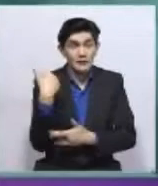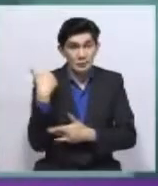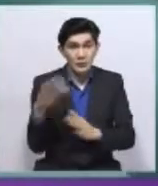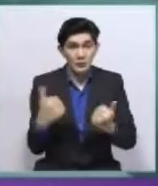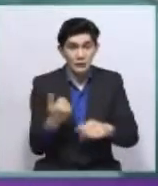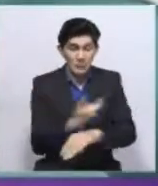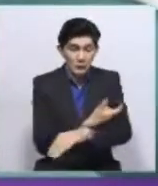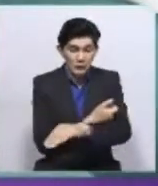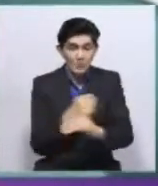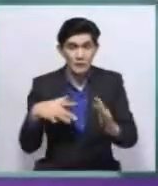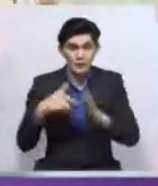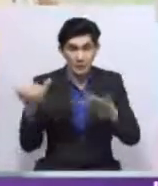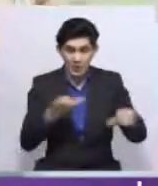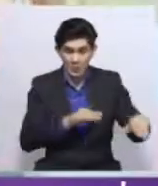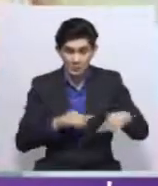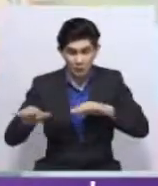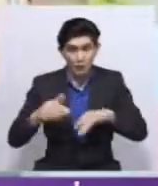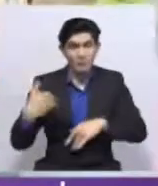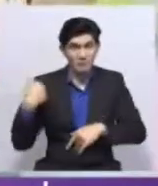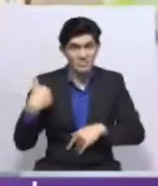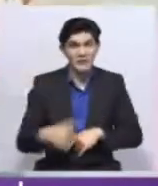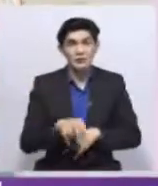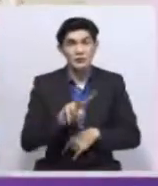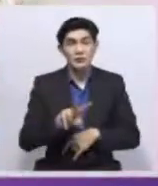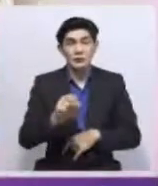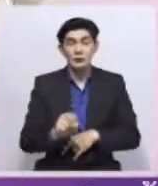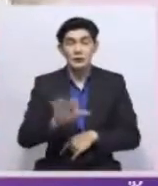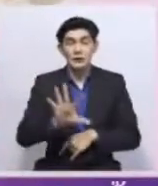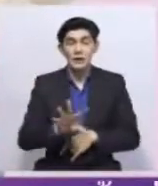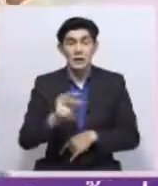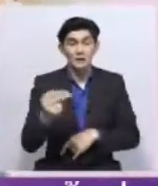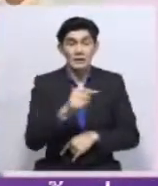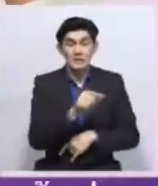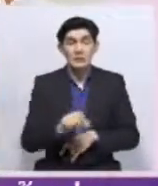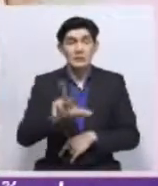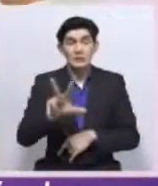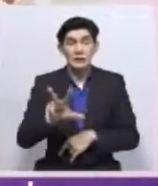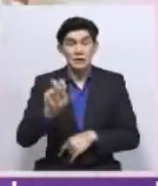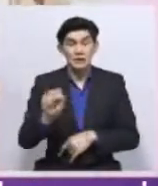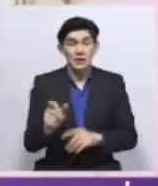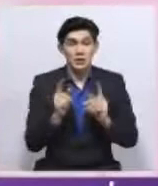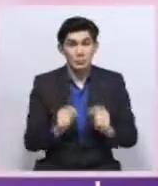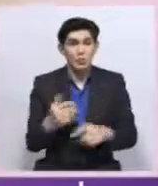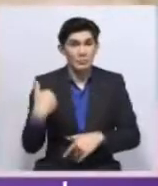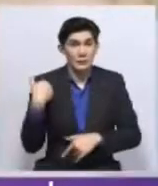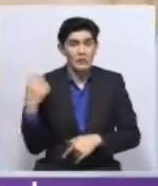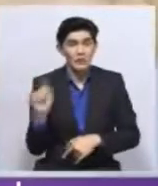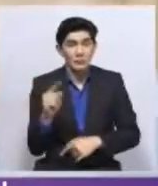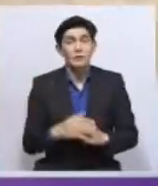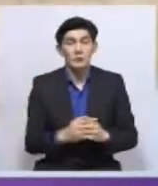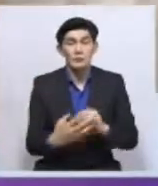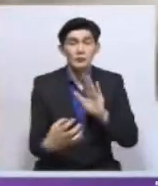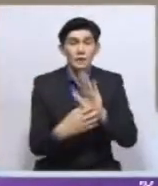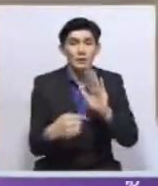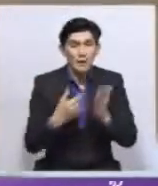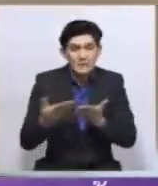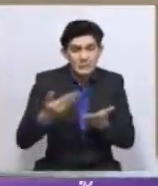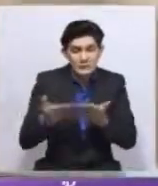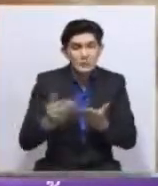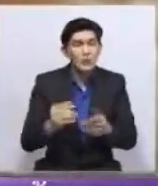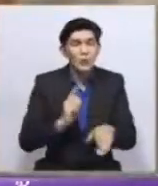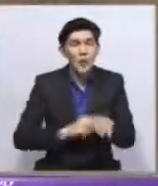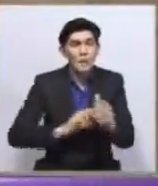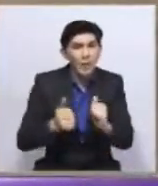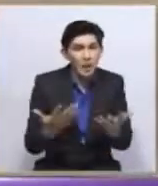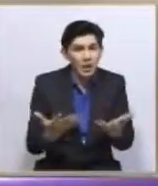ซึ่งก็เตรียมวัคซีนเพื่อฉีดให้กับสุนัขและแมวถึง 250,000 ถึง 300,000 ตัวสำหรับพื้นที่ใดที่จัดซื้อวัคซีน